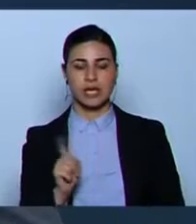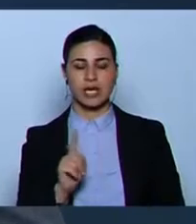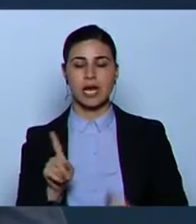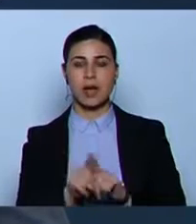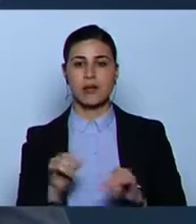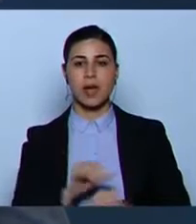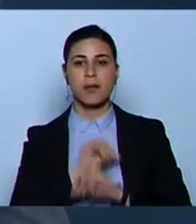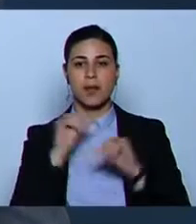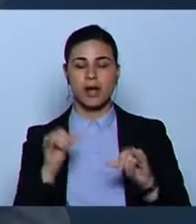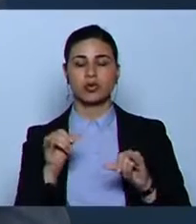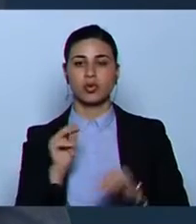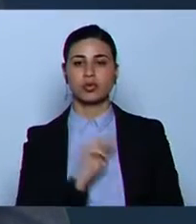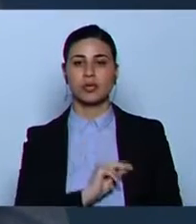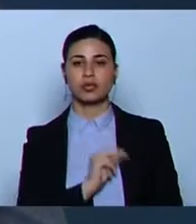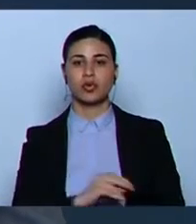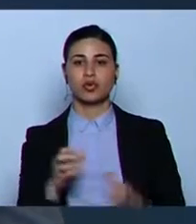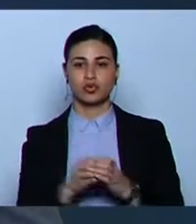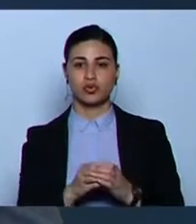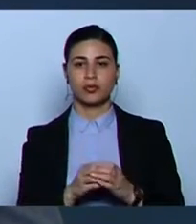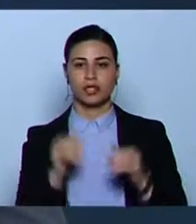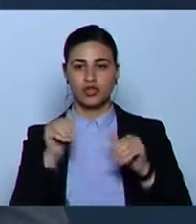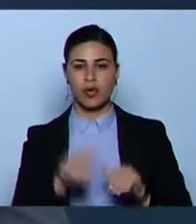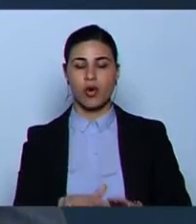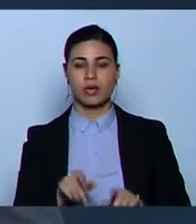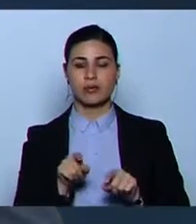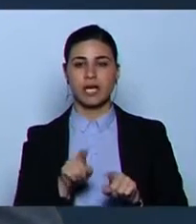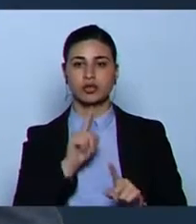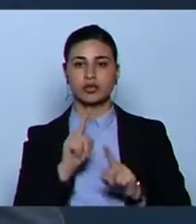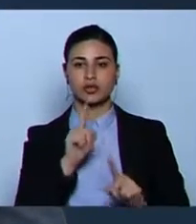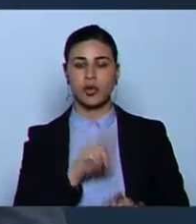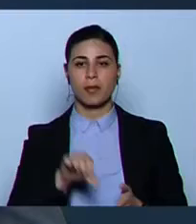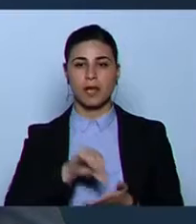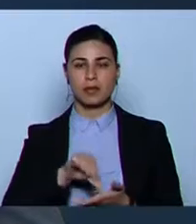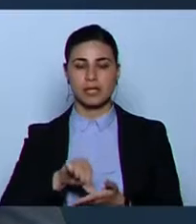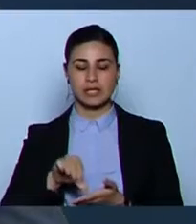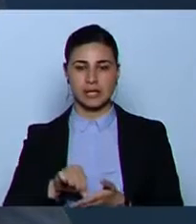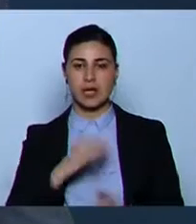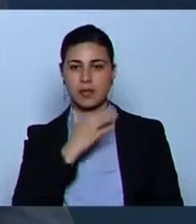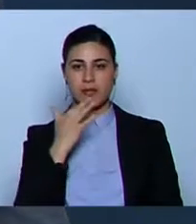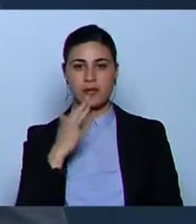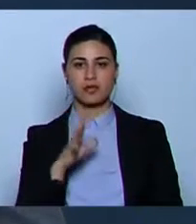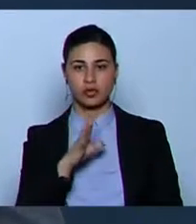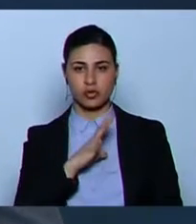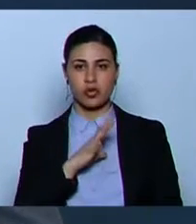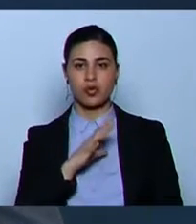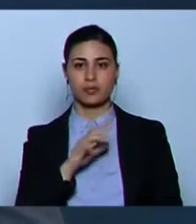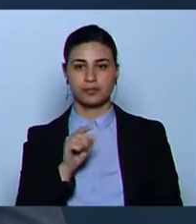ფართო სამუშაო ჯგუფი ჩამოყალიბდა, აქ მსხვდომები მრავლად იყვნენ წარმოდგენილი